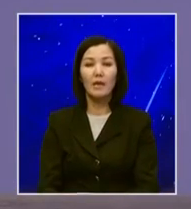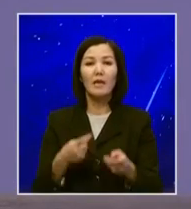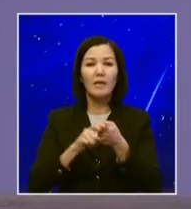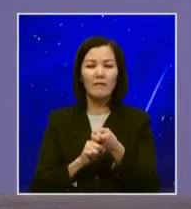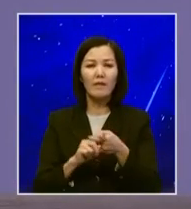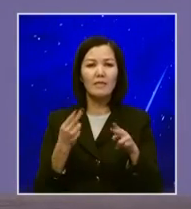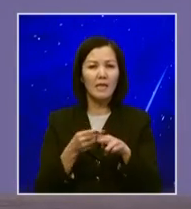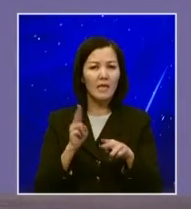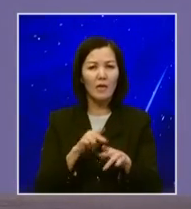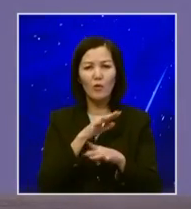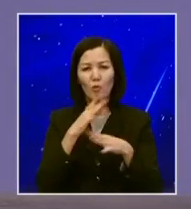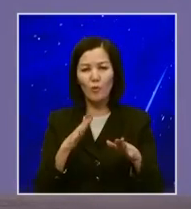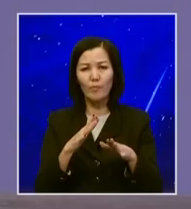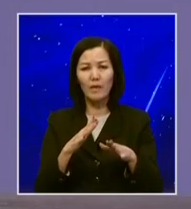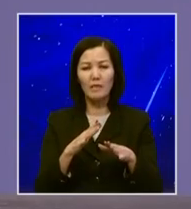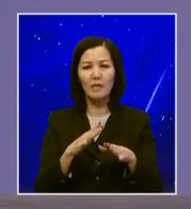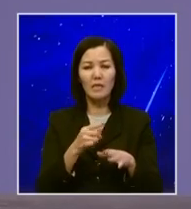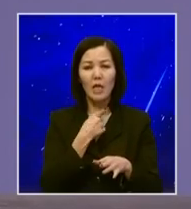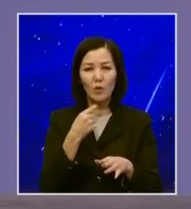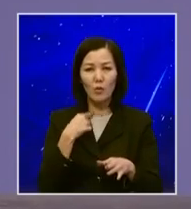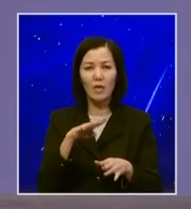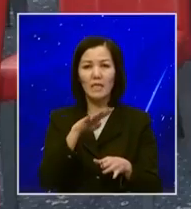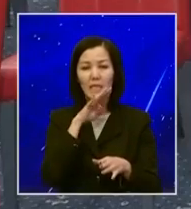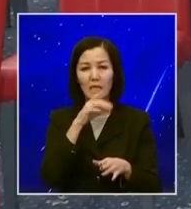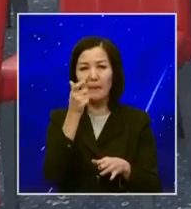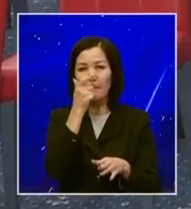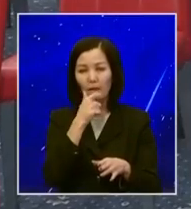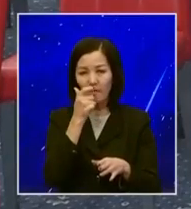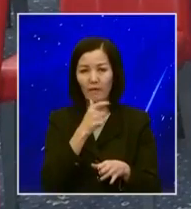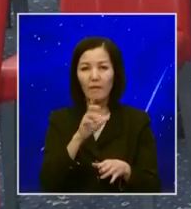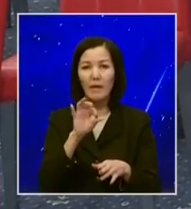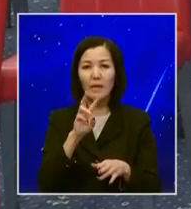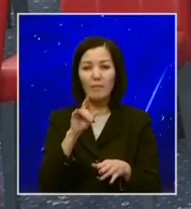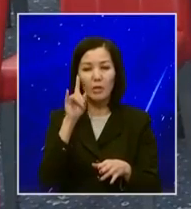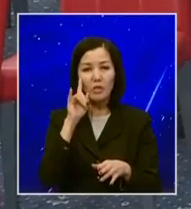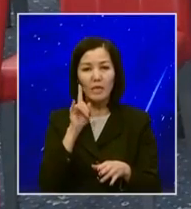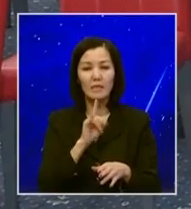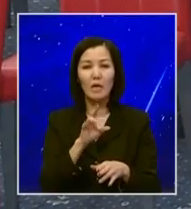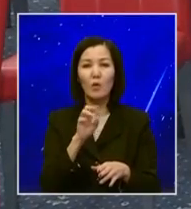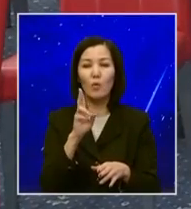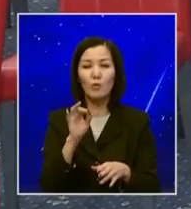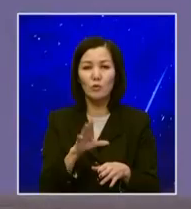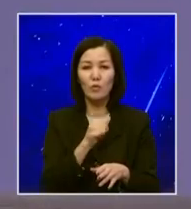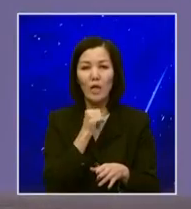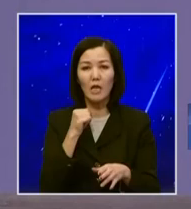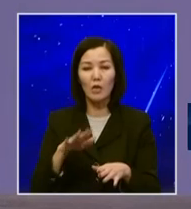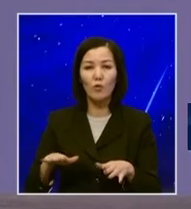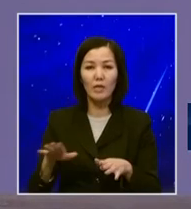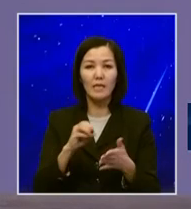жағдай Талдықорған, Текелі қалаларында, Панфилов, Енбекші Қазақ, Көксу, Талғар аудандарында